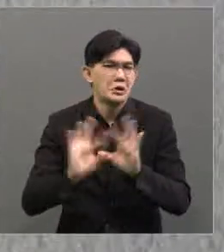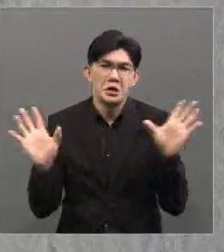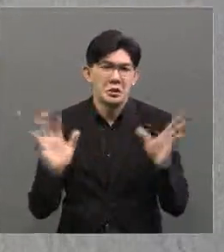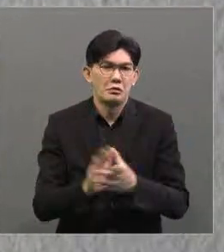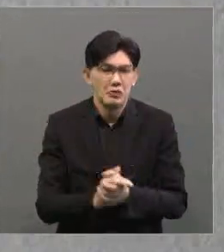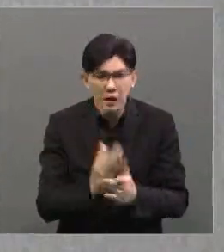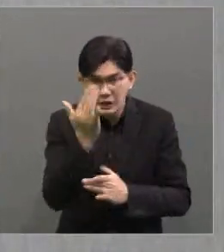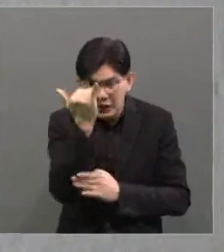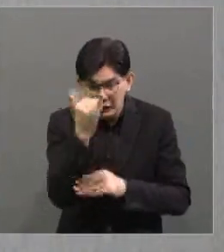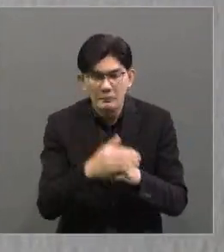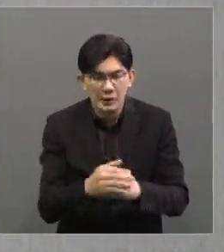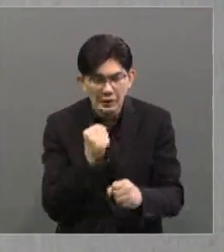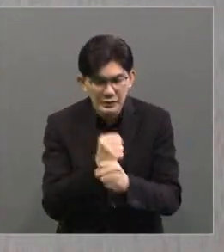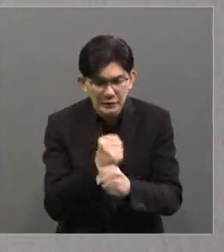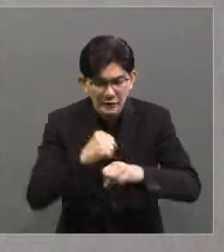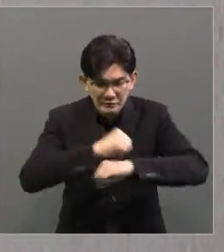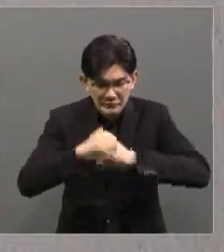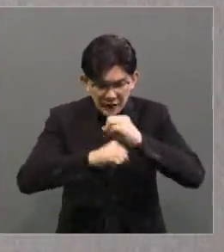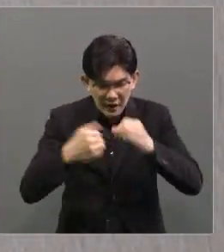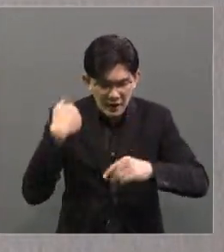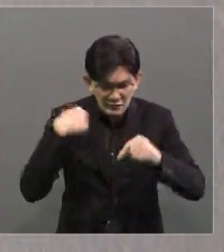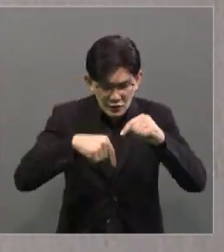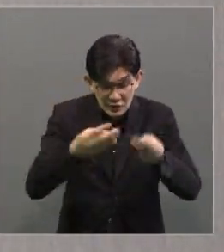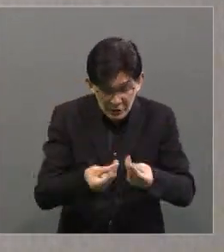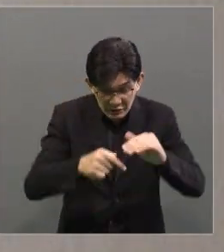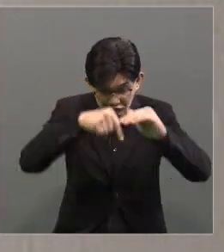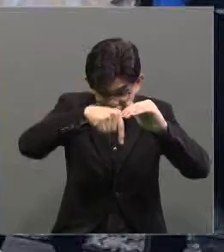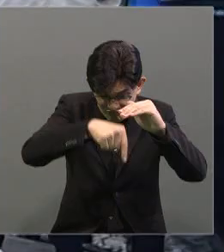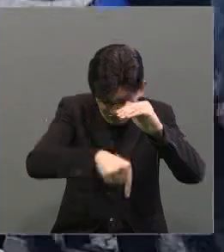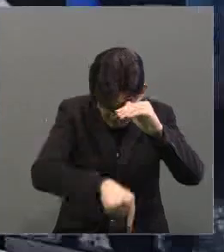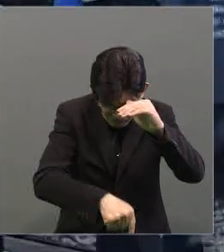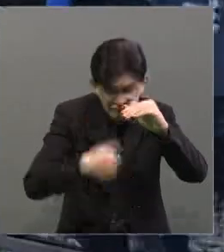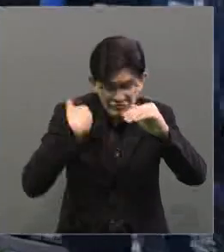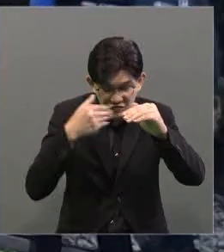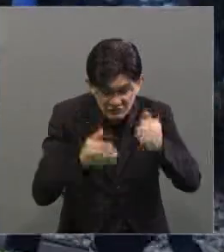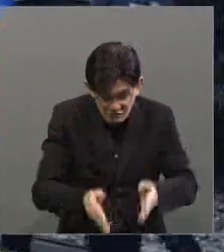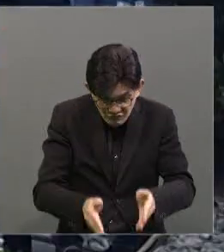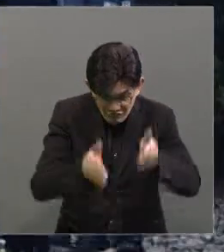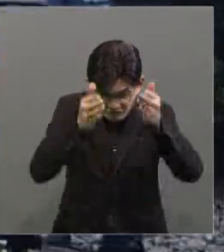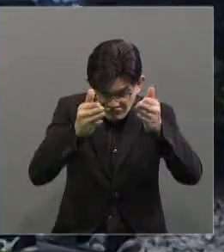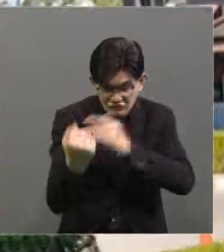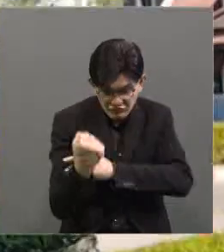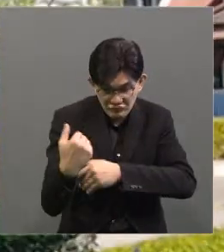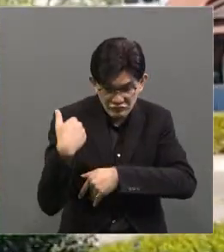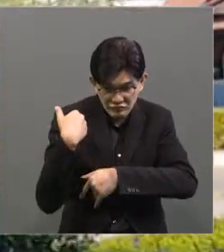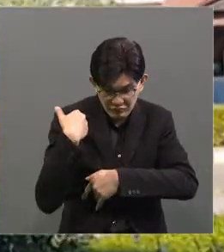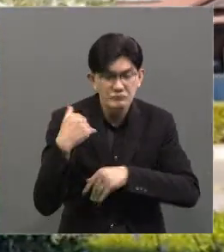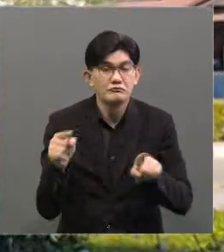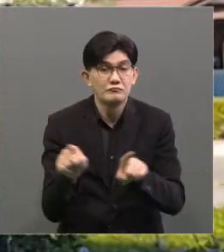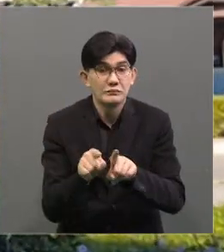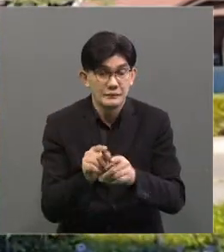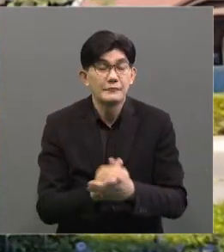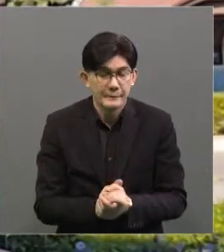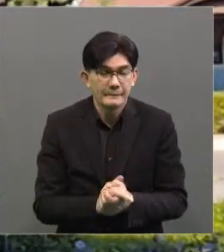การตอกเสาเข็มลึกถึงชั้นใต้ดินหลายพื้นที่ก็มีอาคารติดริมแม่น้ำก็ไม่ได้มีปัญหาดังกล่าวนะครับแ